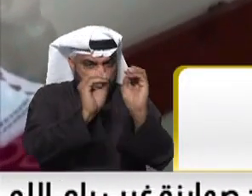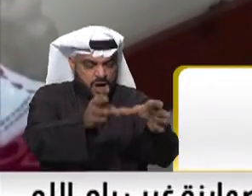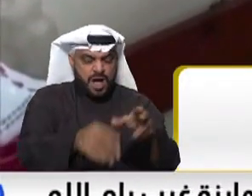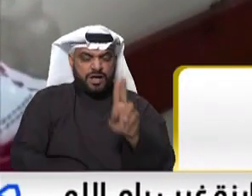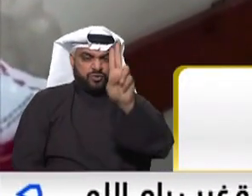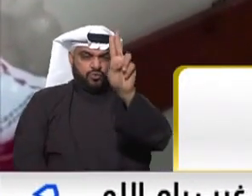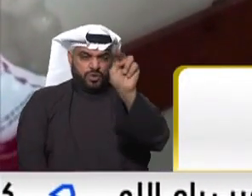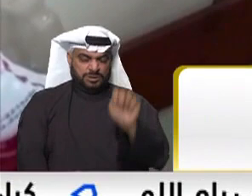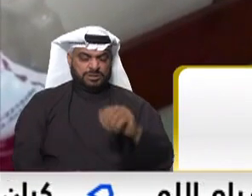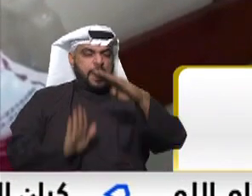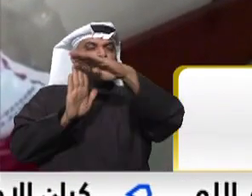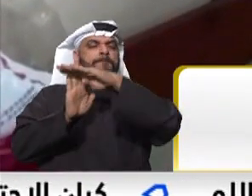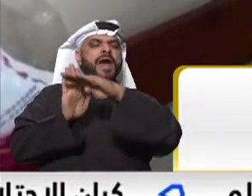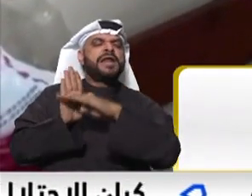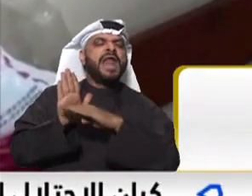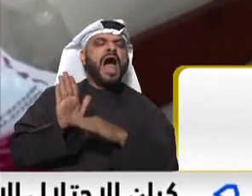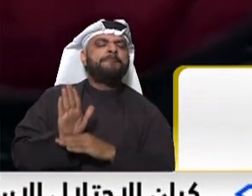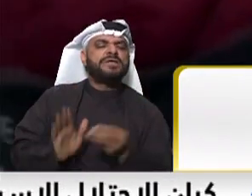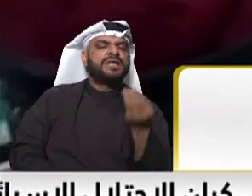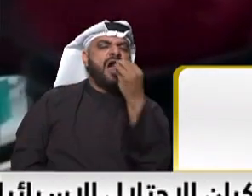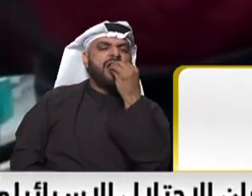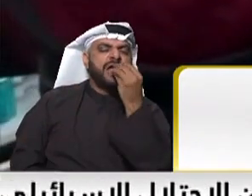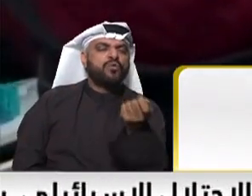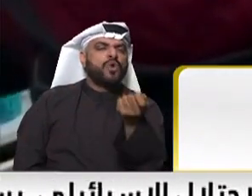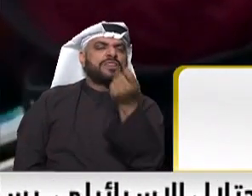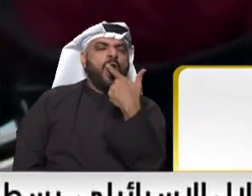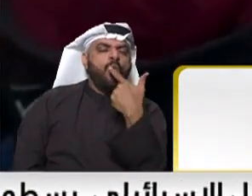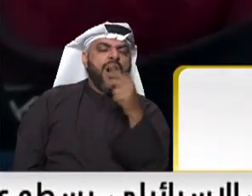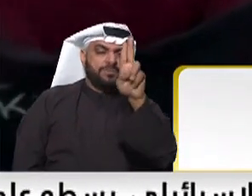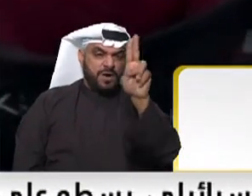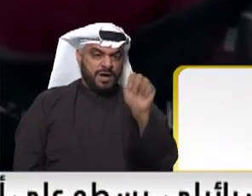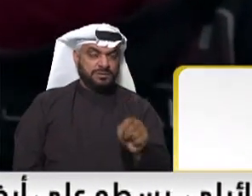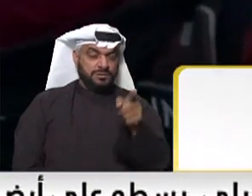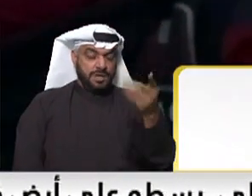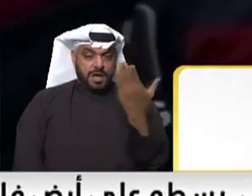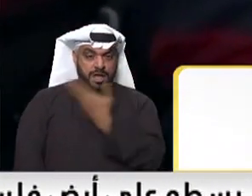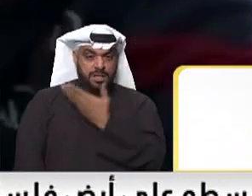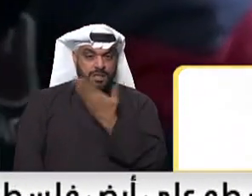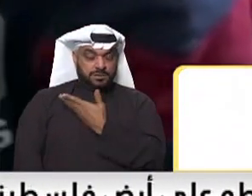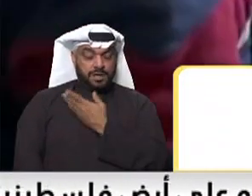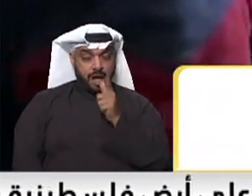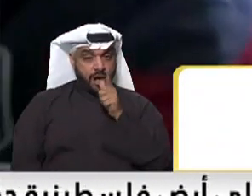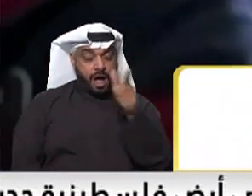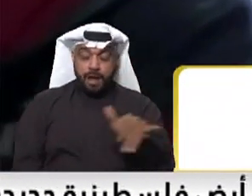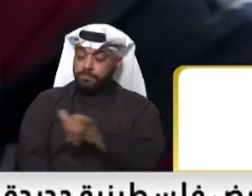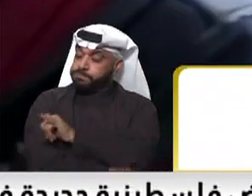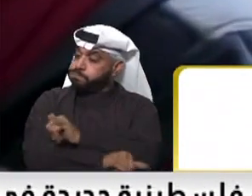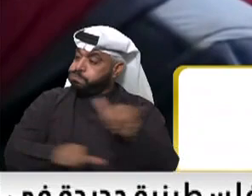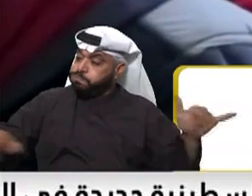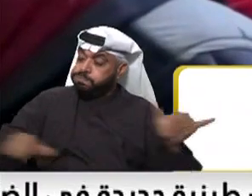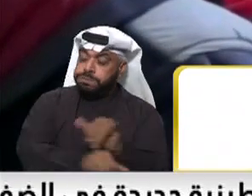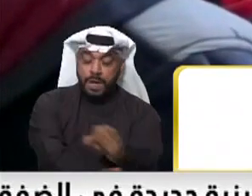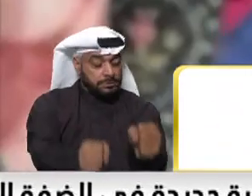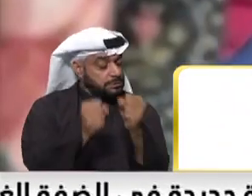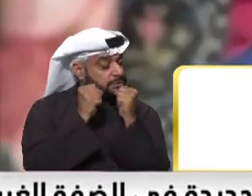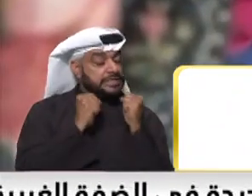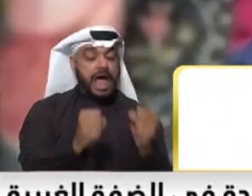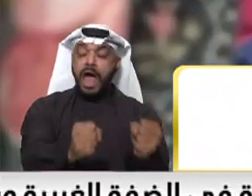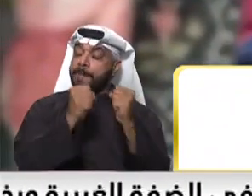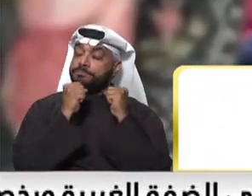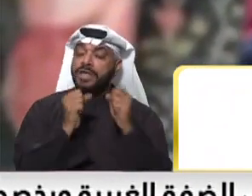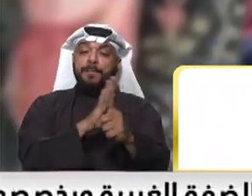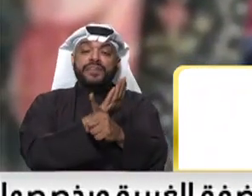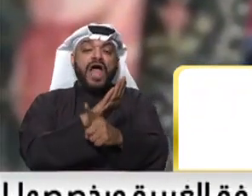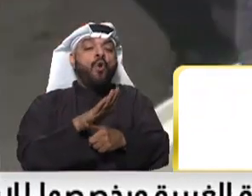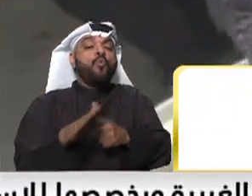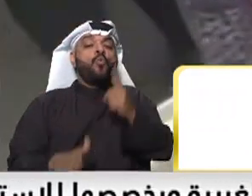الامم المتحده الانمائي اخيم شتاينر قال ان قطاع غزه يشهد اوضاعا كارثيه نظرا لنقص